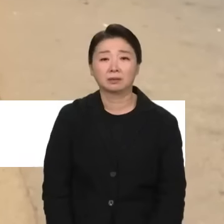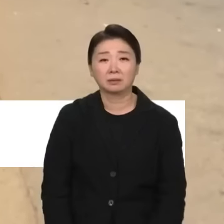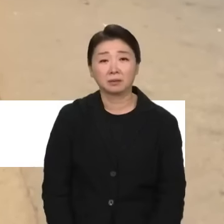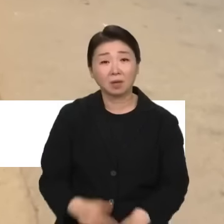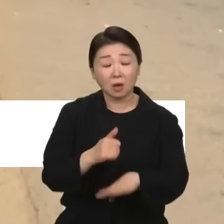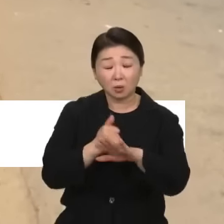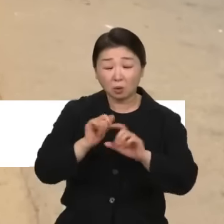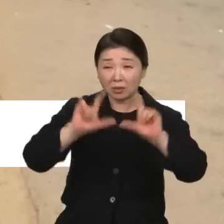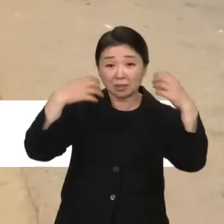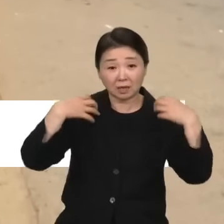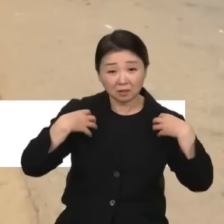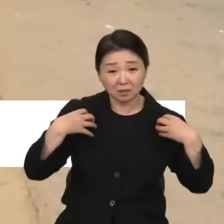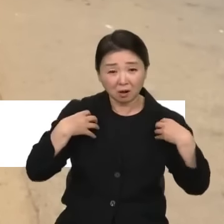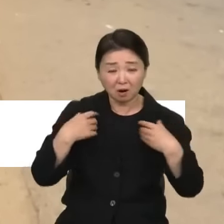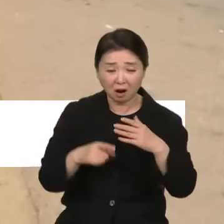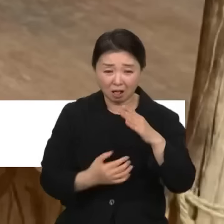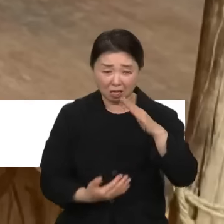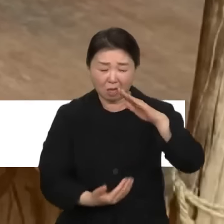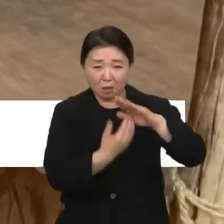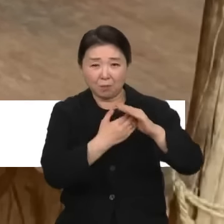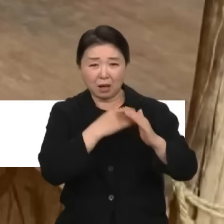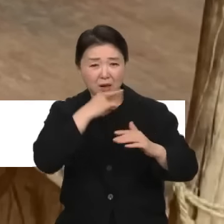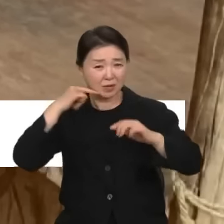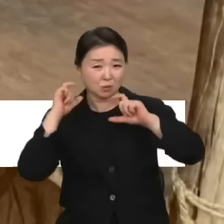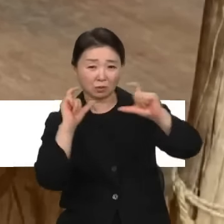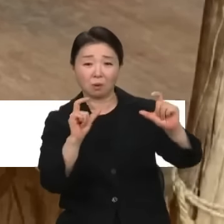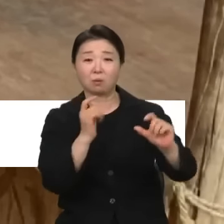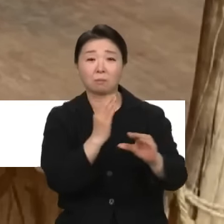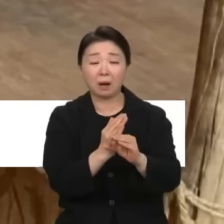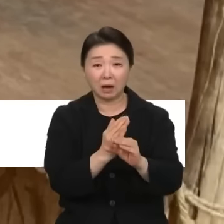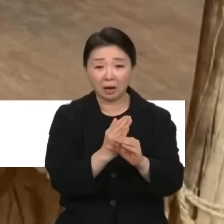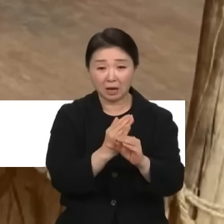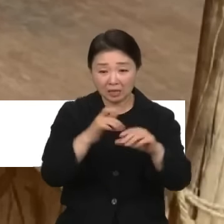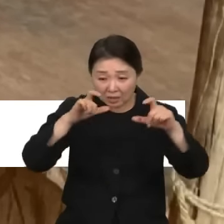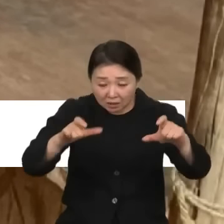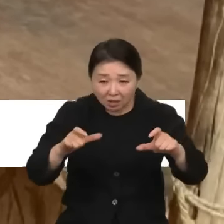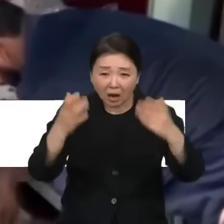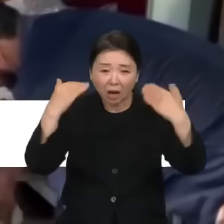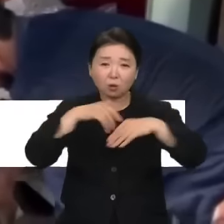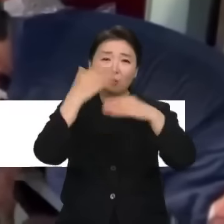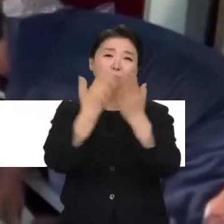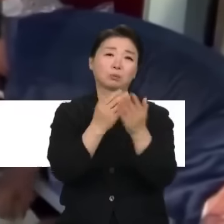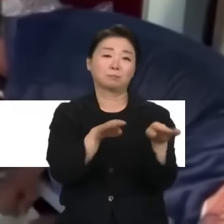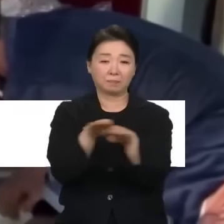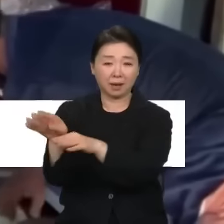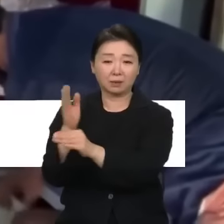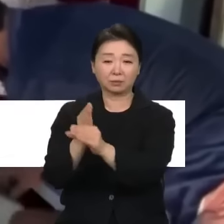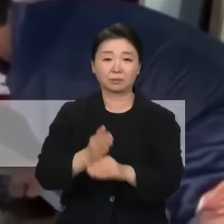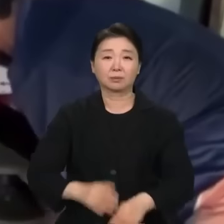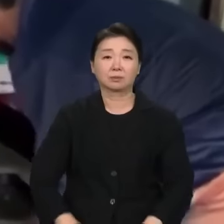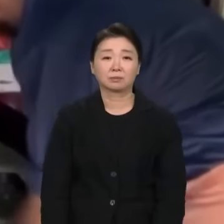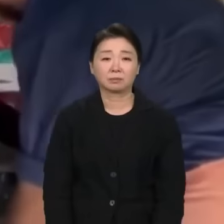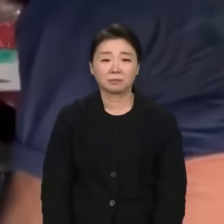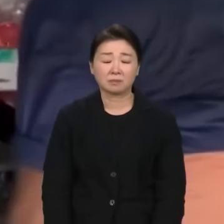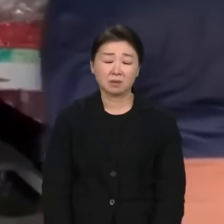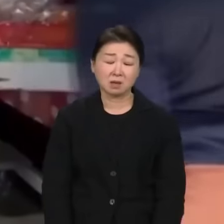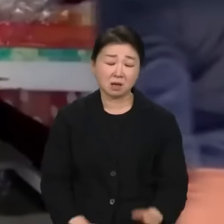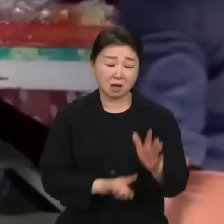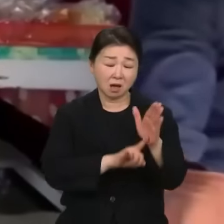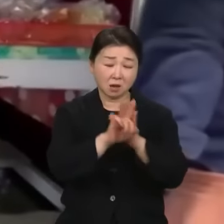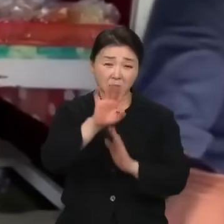결국 기상당국이 최고 단계인 적색 경보를 내렸고 델리 지역의 모든 학교가 방학에 들어갔습니다. 기온이